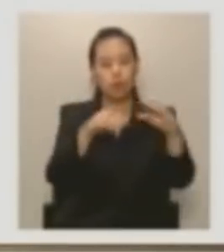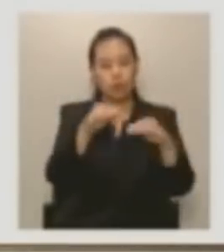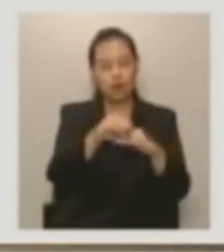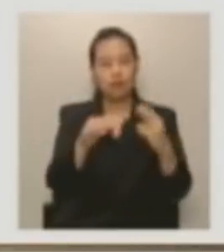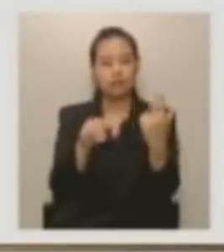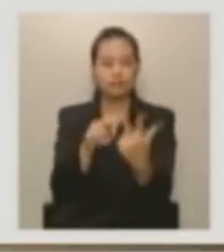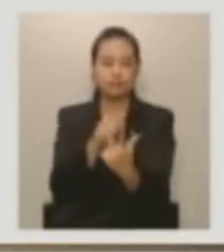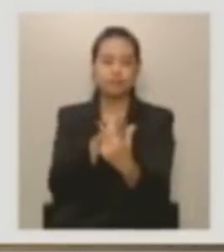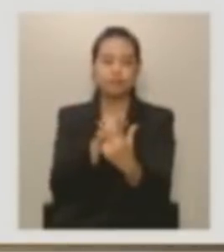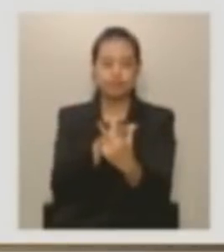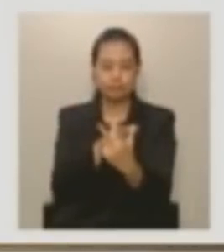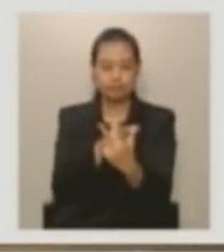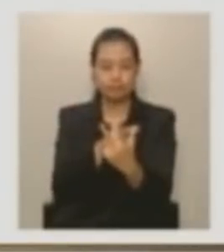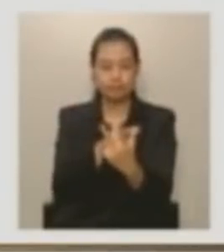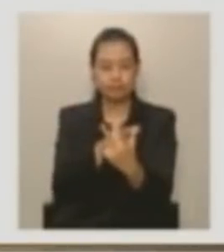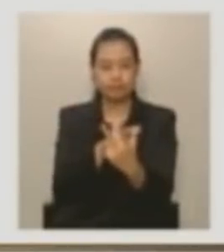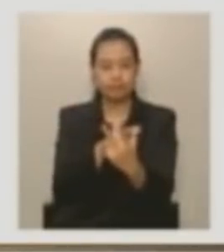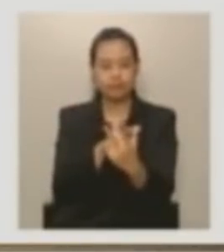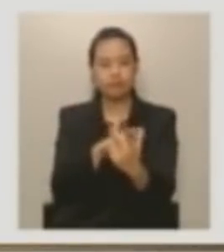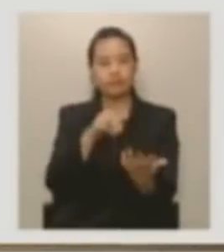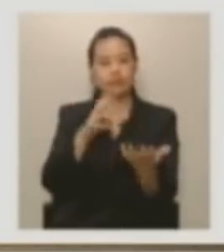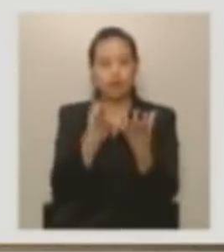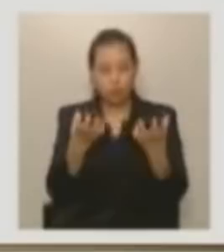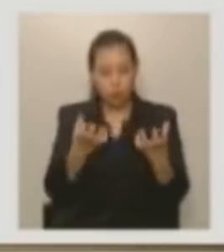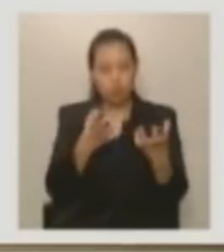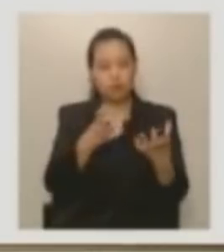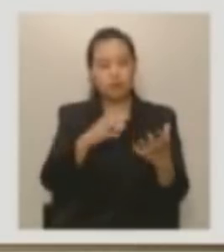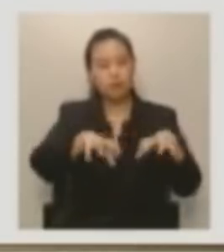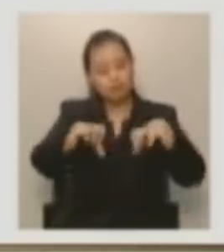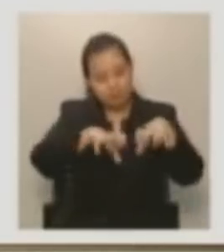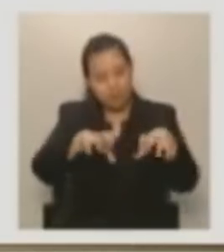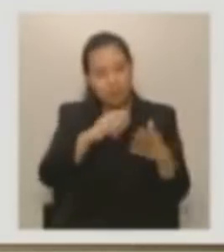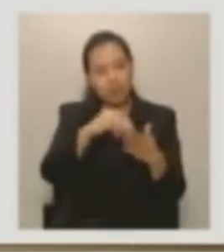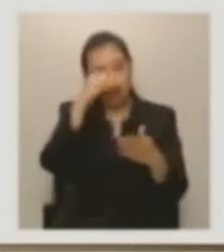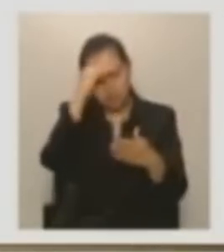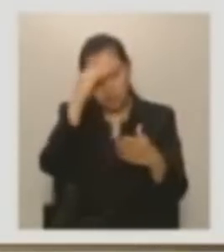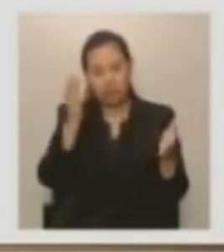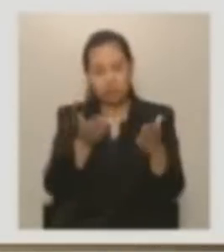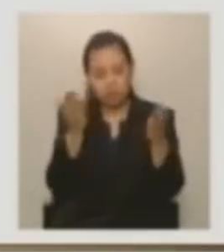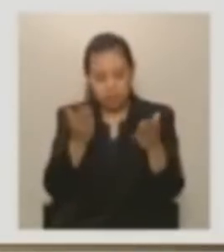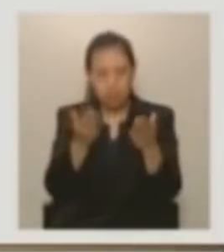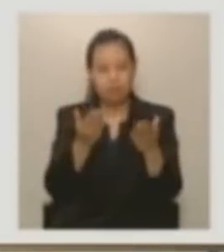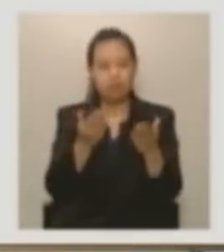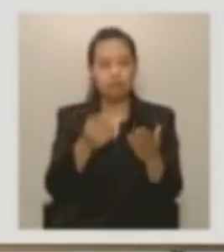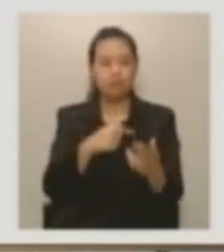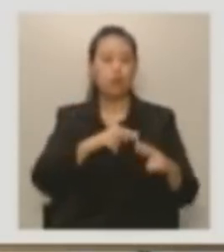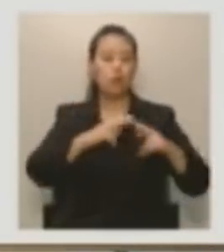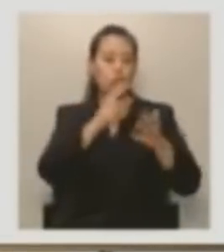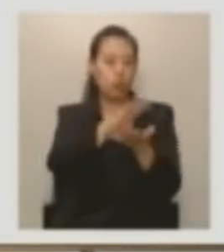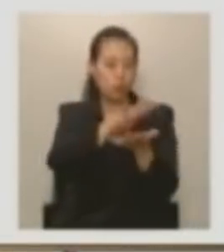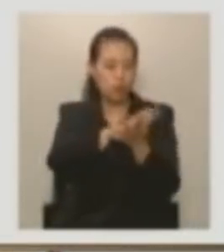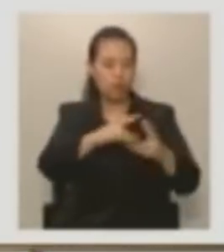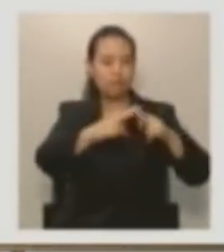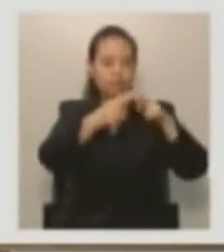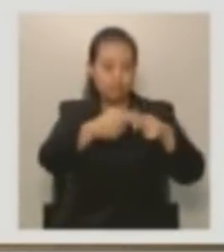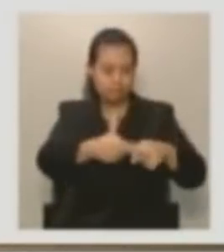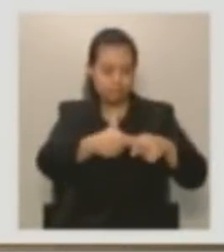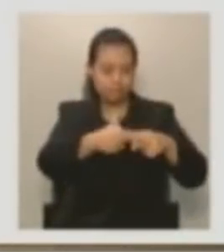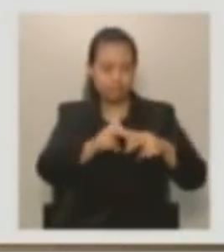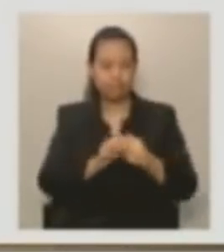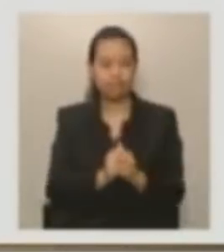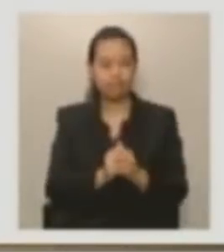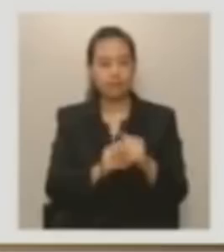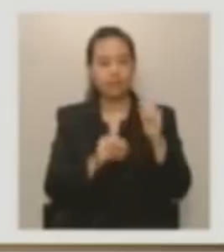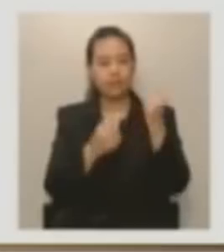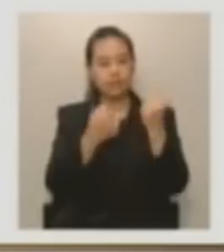มีการปรับลดเงินอุดหนุนค่าจัดการเรียนการสอนของสำนักงานคณะกรรมการการศึกษาเอกชนจำนวนอาจจะไม่มาก 14.5 ล้าน